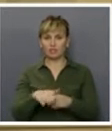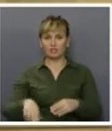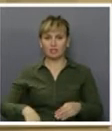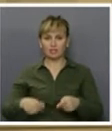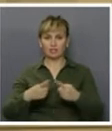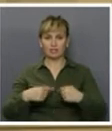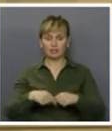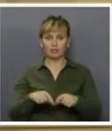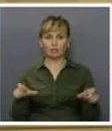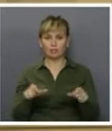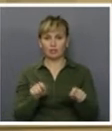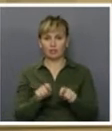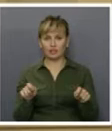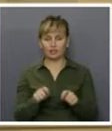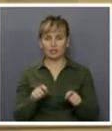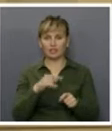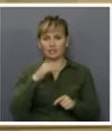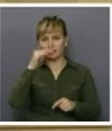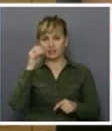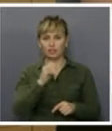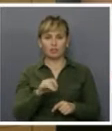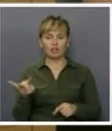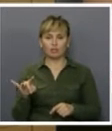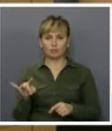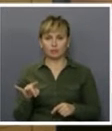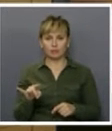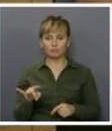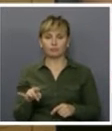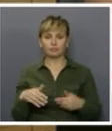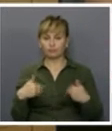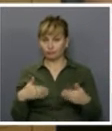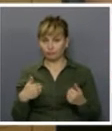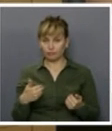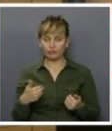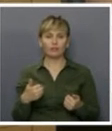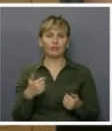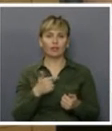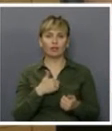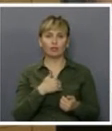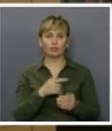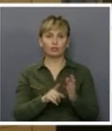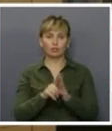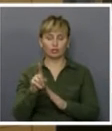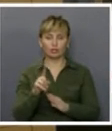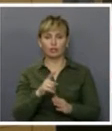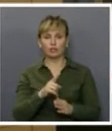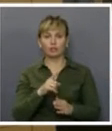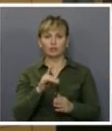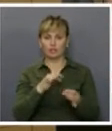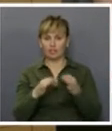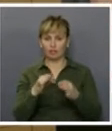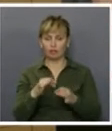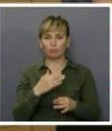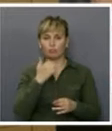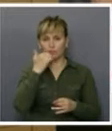Ассоциации торговых предприятий Казахстана Ермека Рахметова. Ермек Нуржанович, я приветствую вас в нашей студии. Прежде чем мы начнем разговор, позвольте поблагодарить за ваше